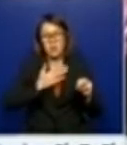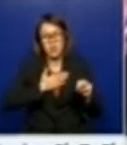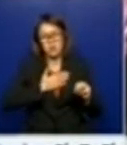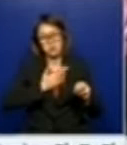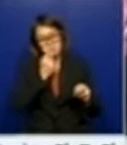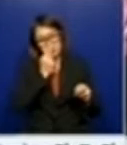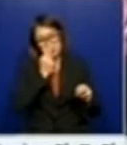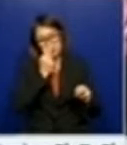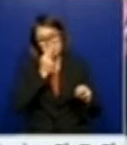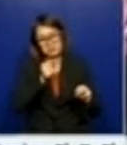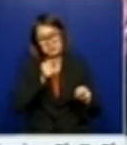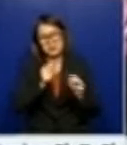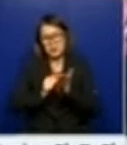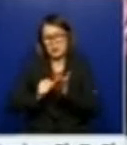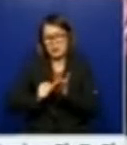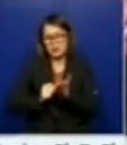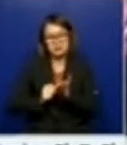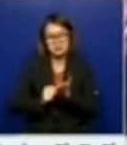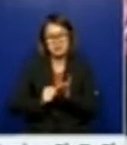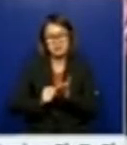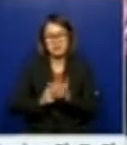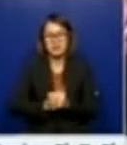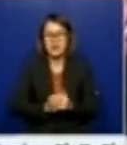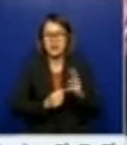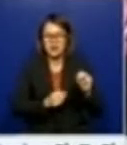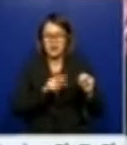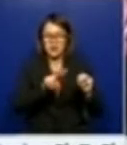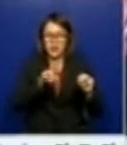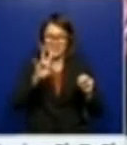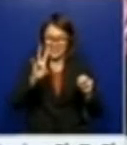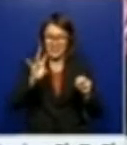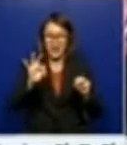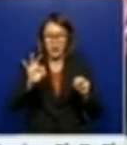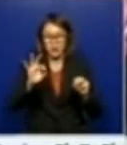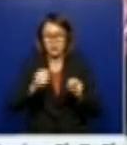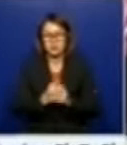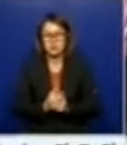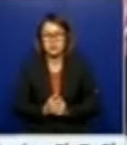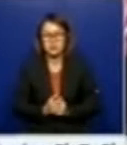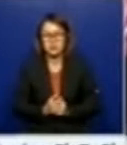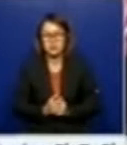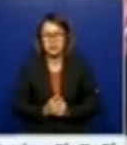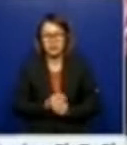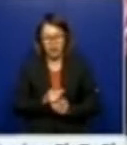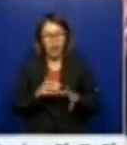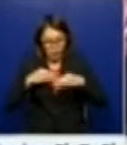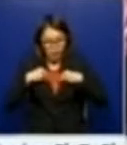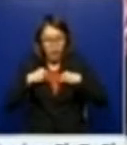แล้วขาดหลักนิติธรรมมาตรา279นั้นน่ะก็คือเห็นช